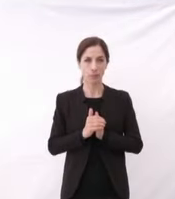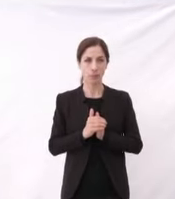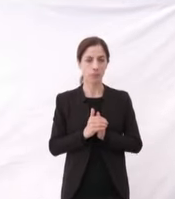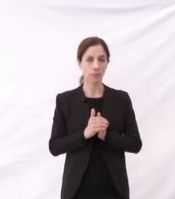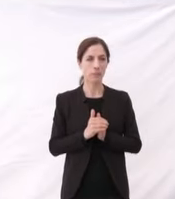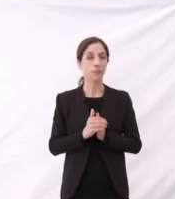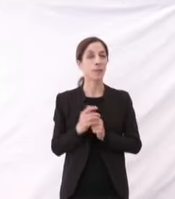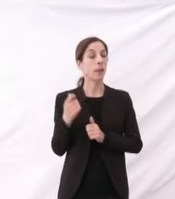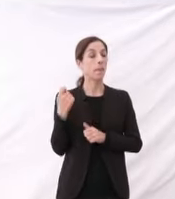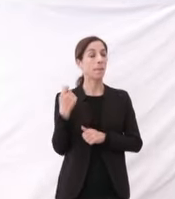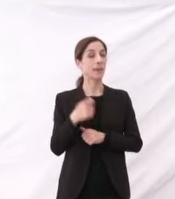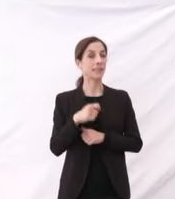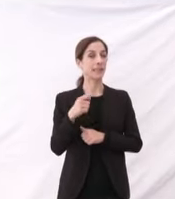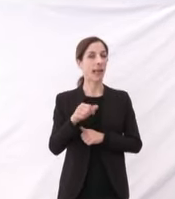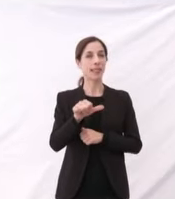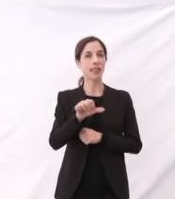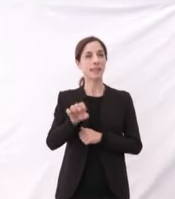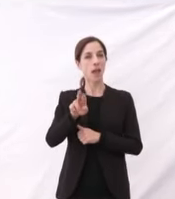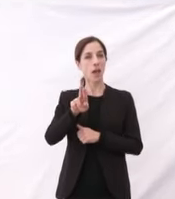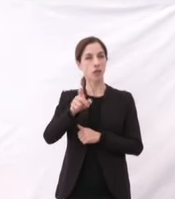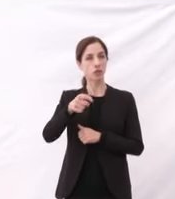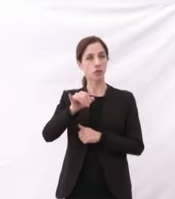Il Presidente Sergio Mattarella,